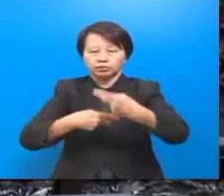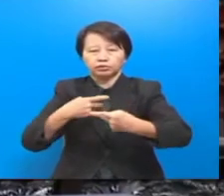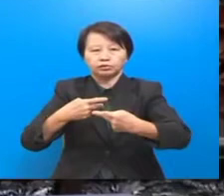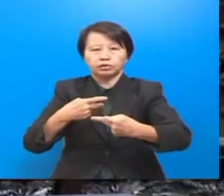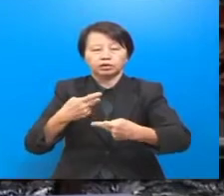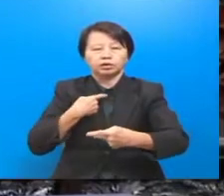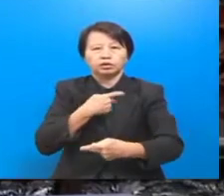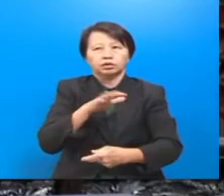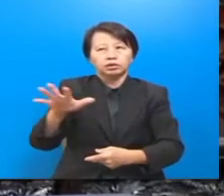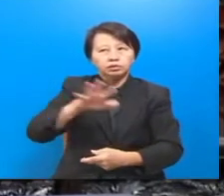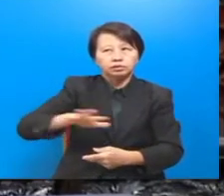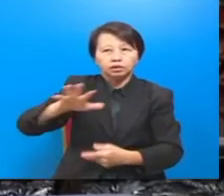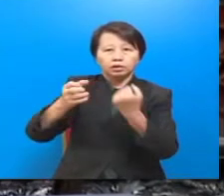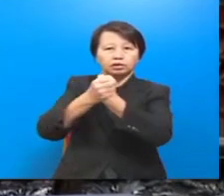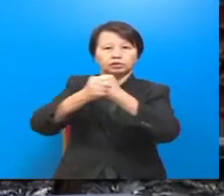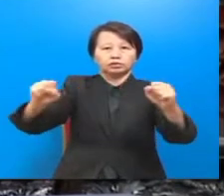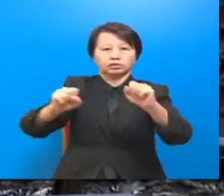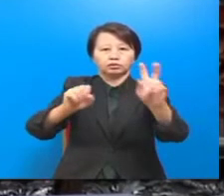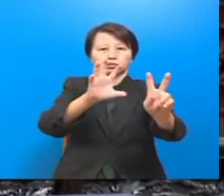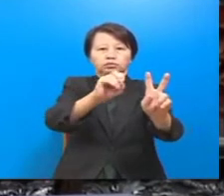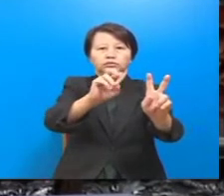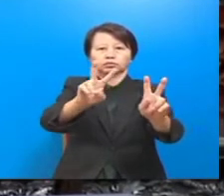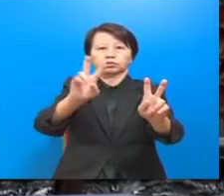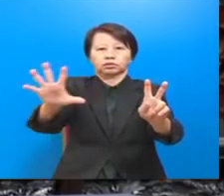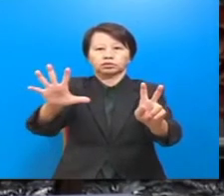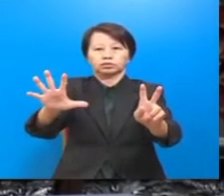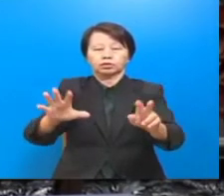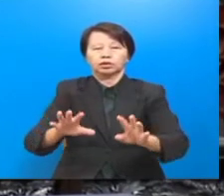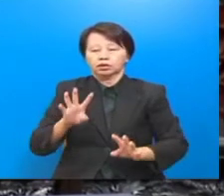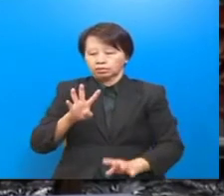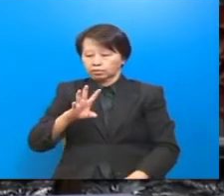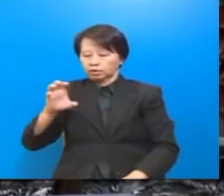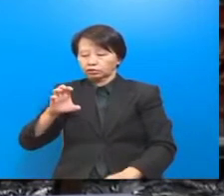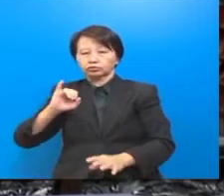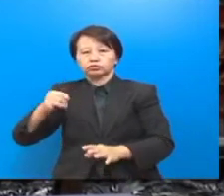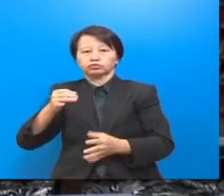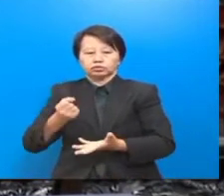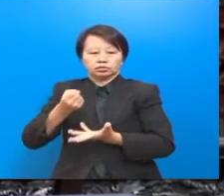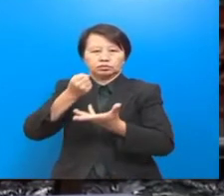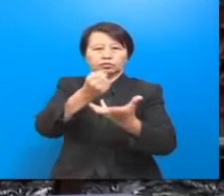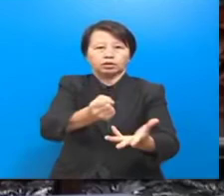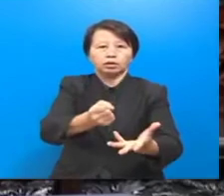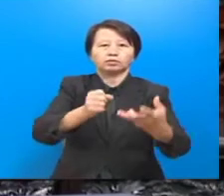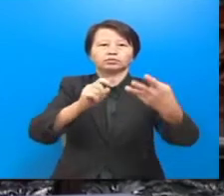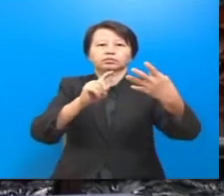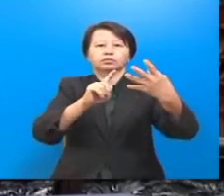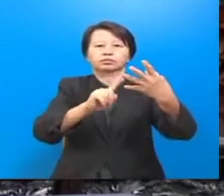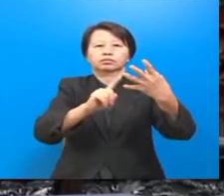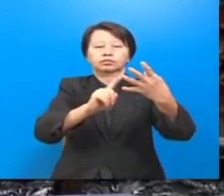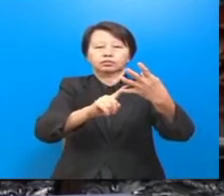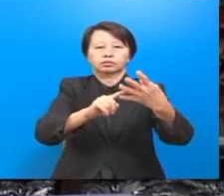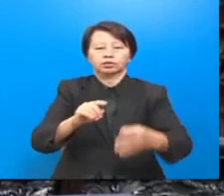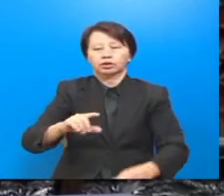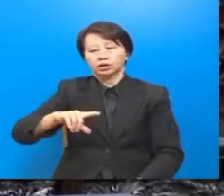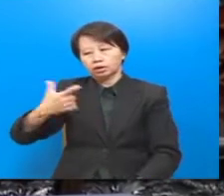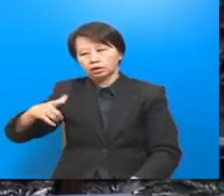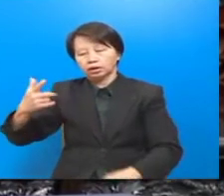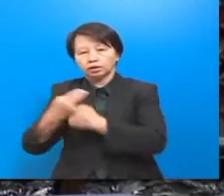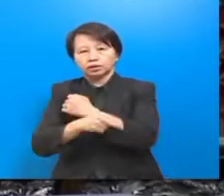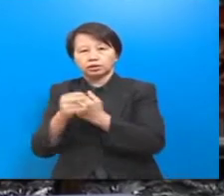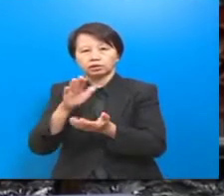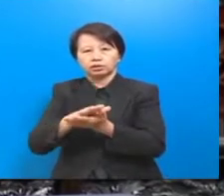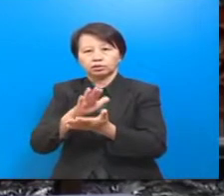gimana kita jangkau siap pada tahun 2005 dan sebanyak 47 diperuntukkan di samping itu beberapa lebih lain